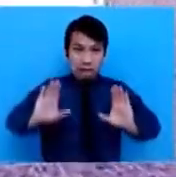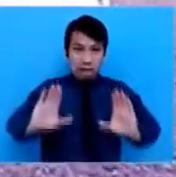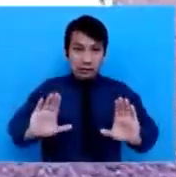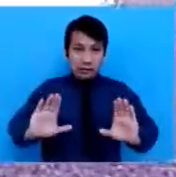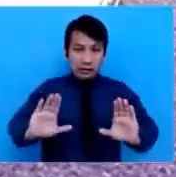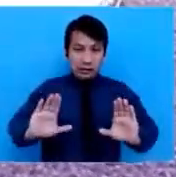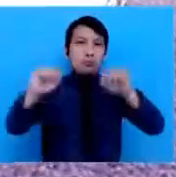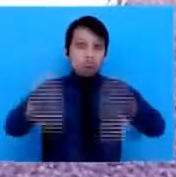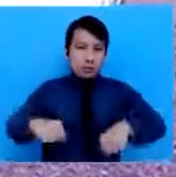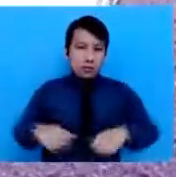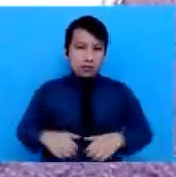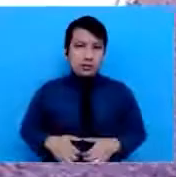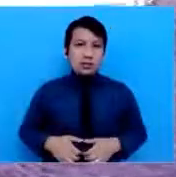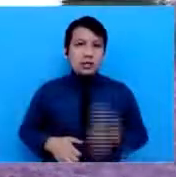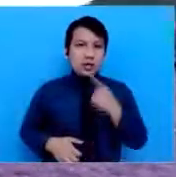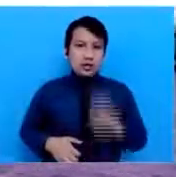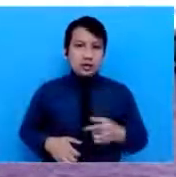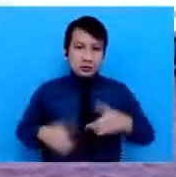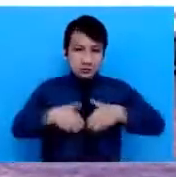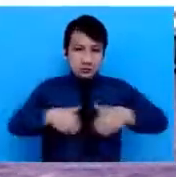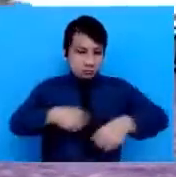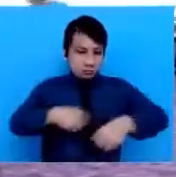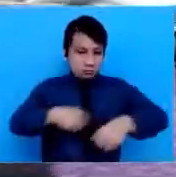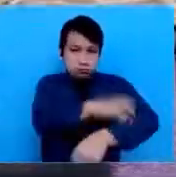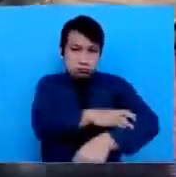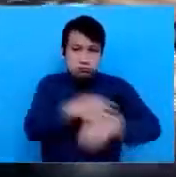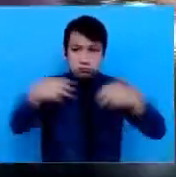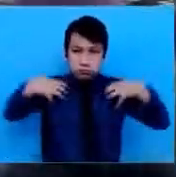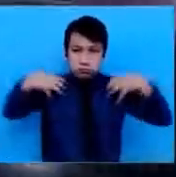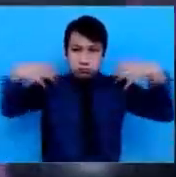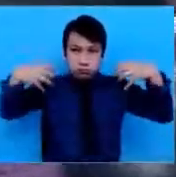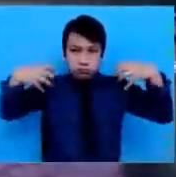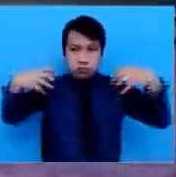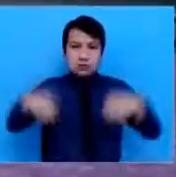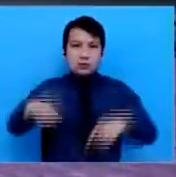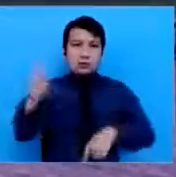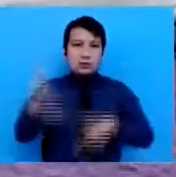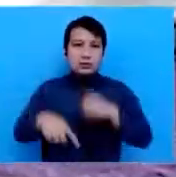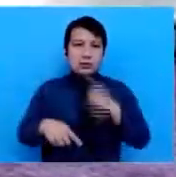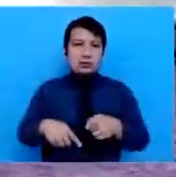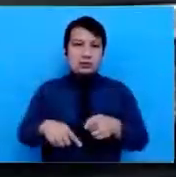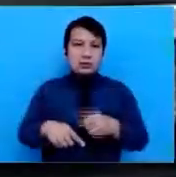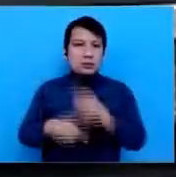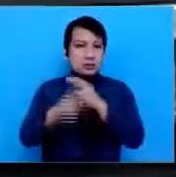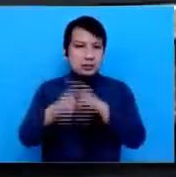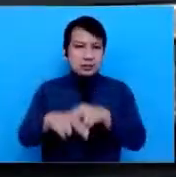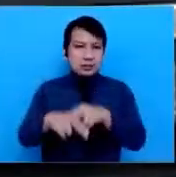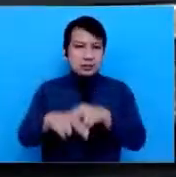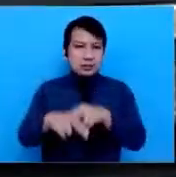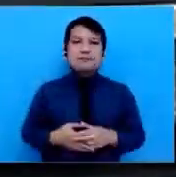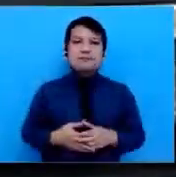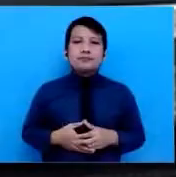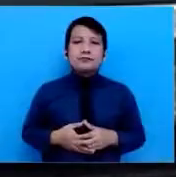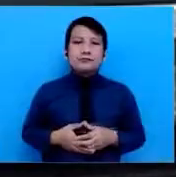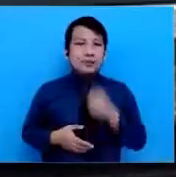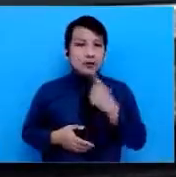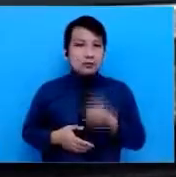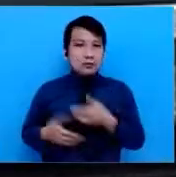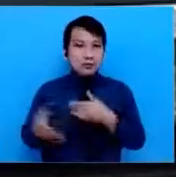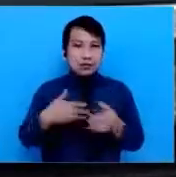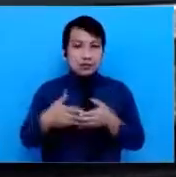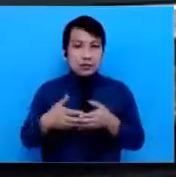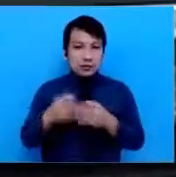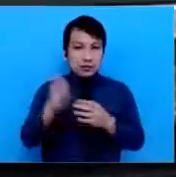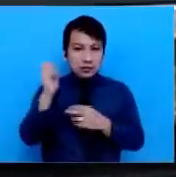pwedeng pampalakas ng triceps at balikat na hindi kailangan ng weights. Pero bukod sa